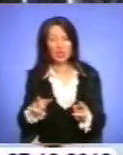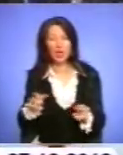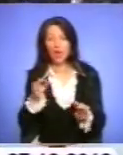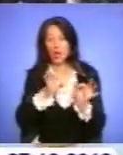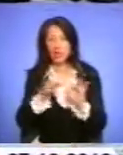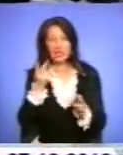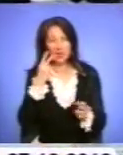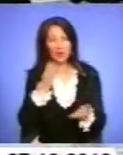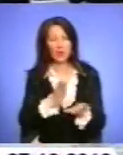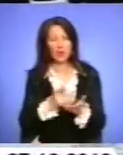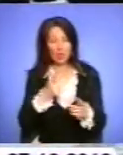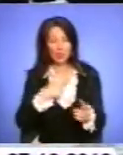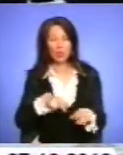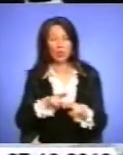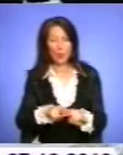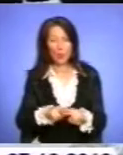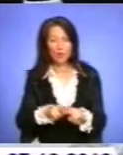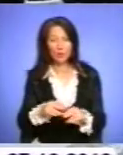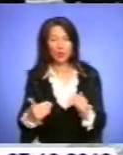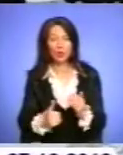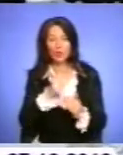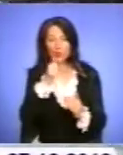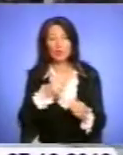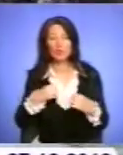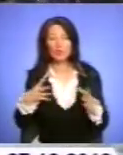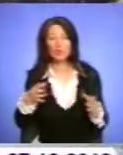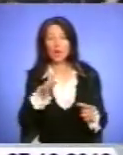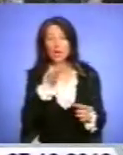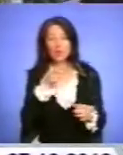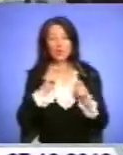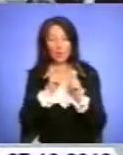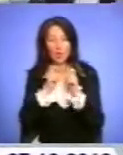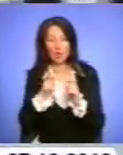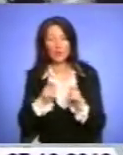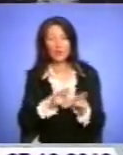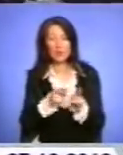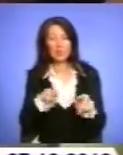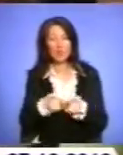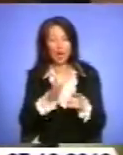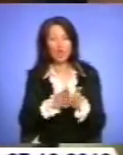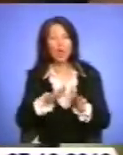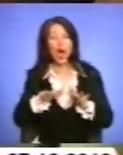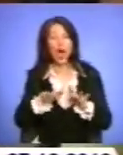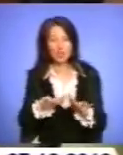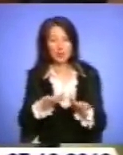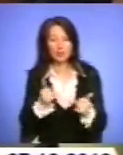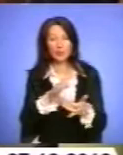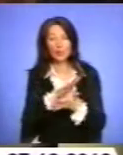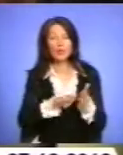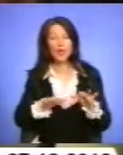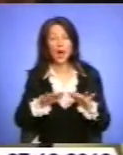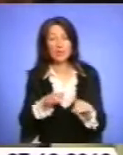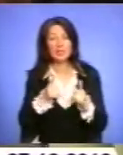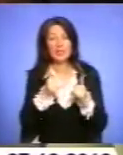завжди мати при собі цей документ. Новорічні свята – час подарунків. На залізниці також є акції. Зараз продовжена акція для